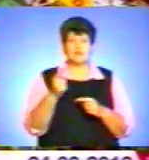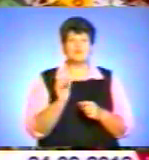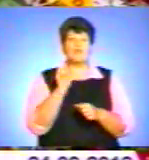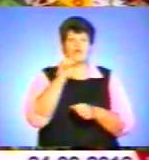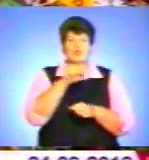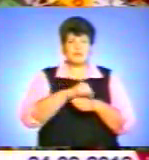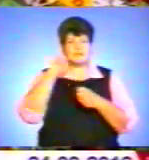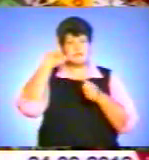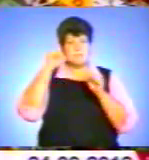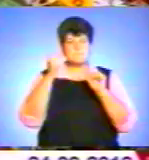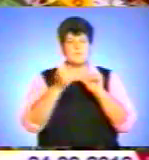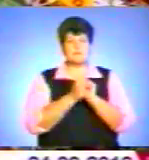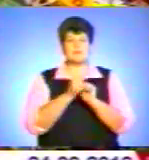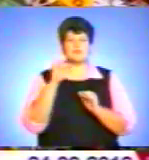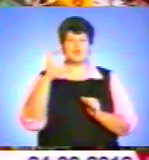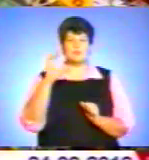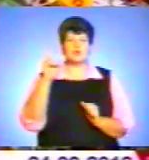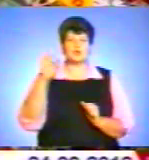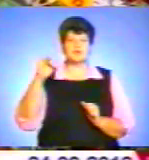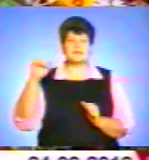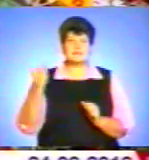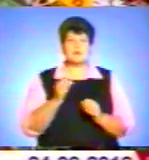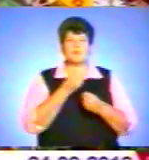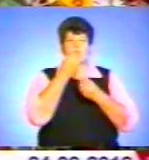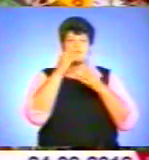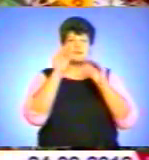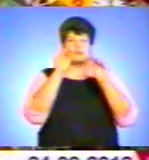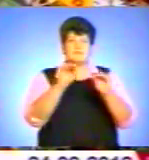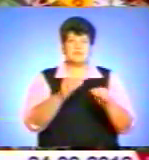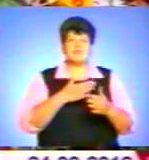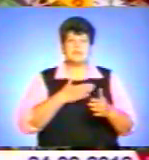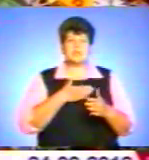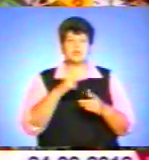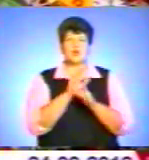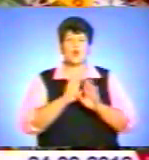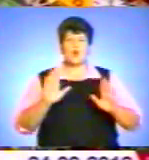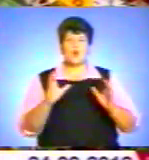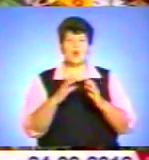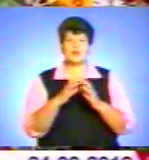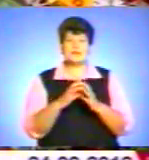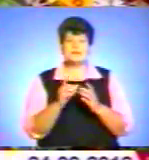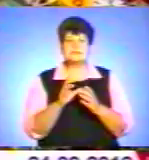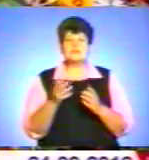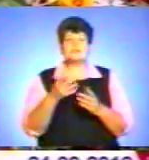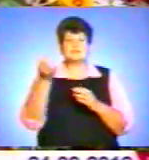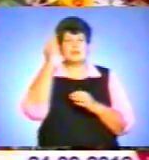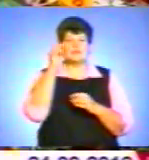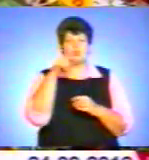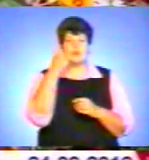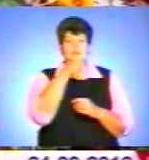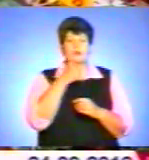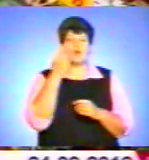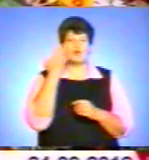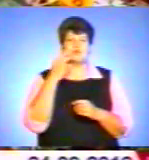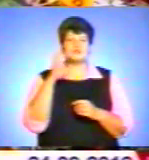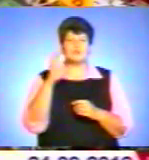пам'яті Соломії Крушельницької, поставити квіти від наших хористів і згадати той рік, коли Соломія